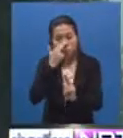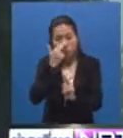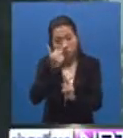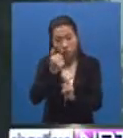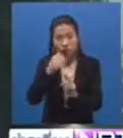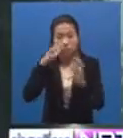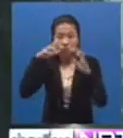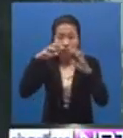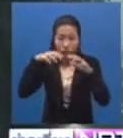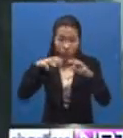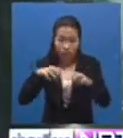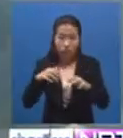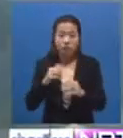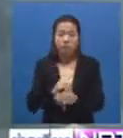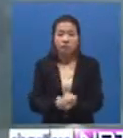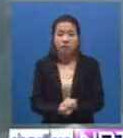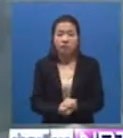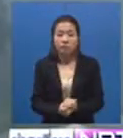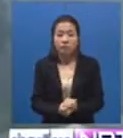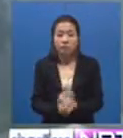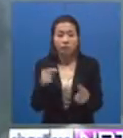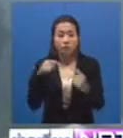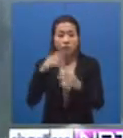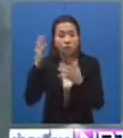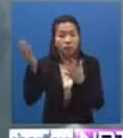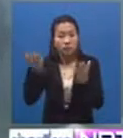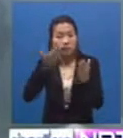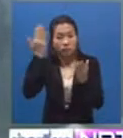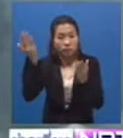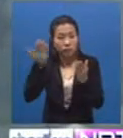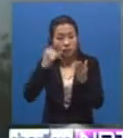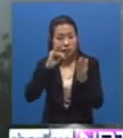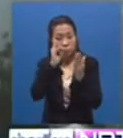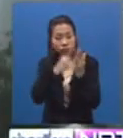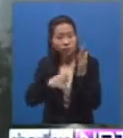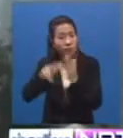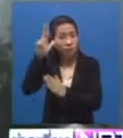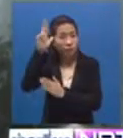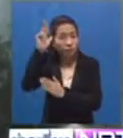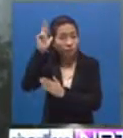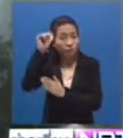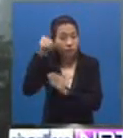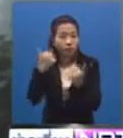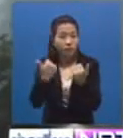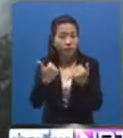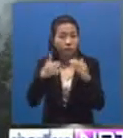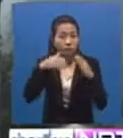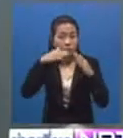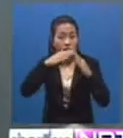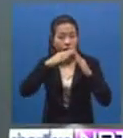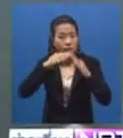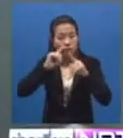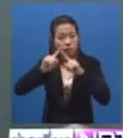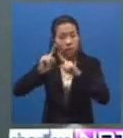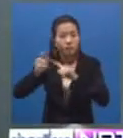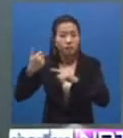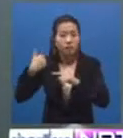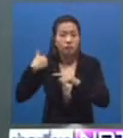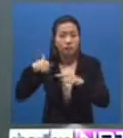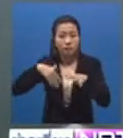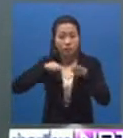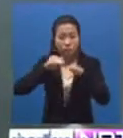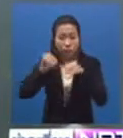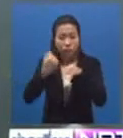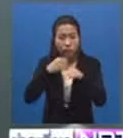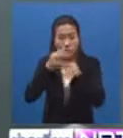20พฤศจิกายนนี้ส่วนสภาพอากาศในจังหวัดลำปางเช้าวันนี้นะคะมีหมอกปกคลุมบางพื้นที่หนาแน่นส่งผลให้